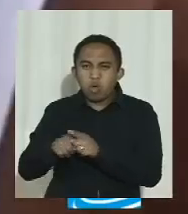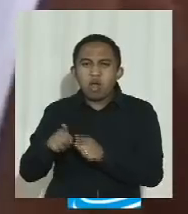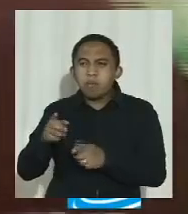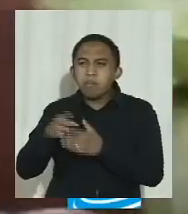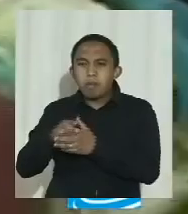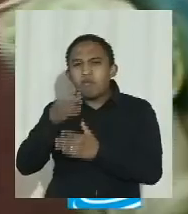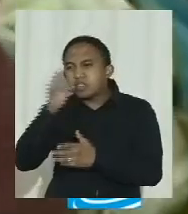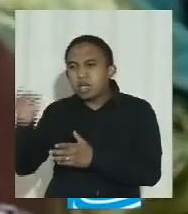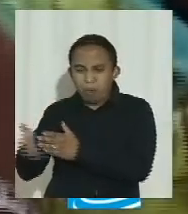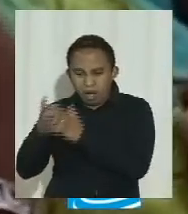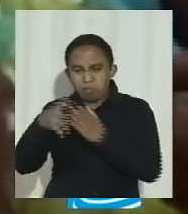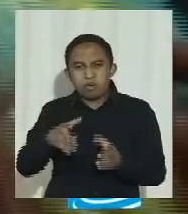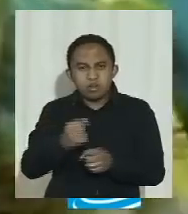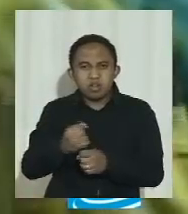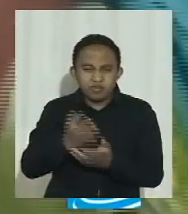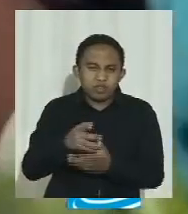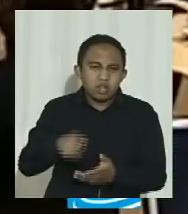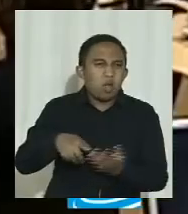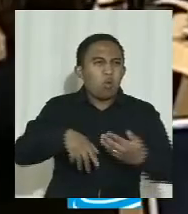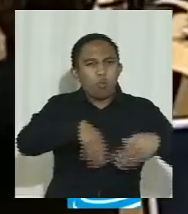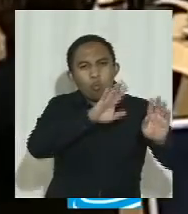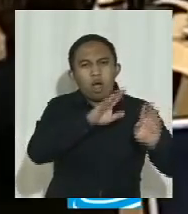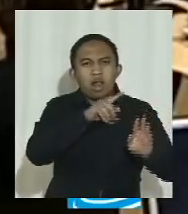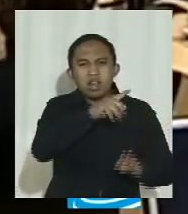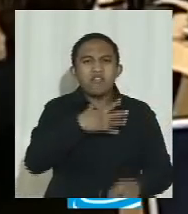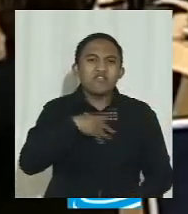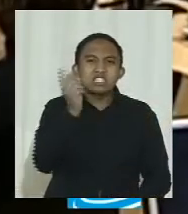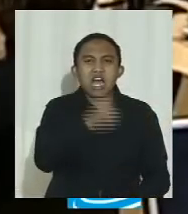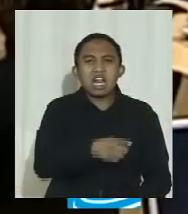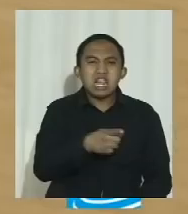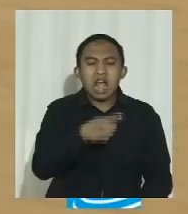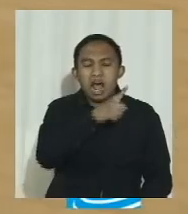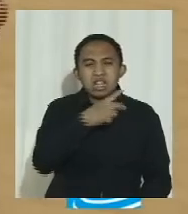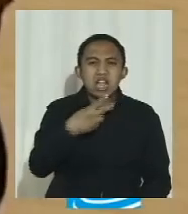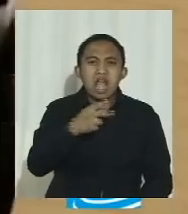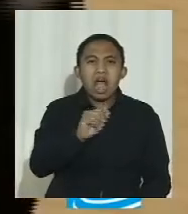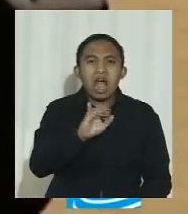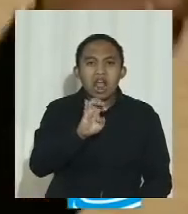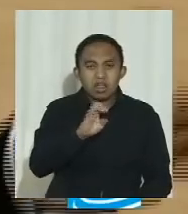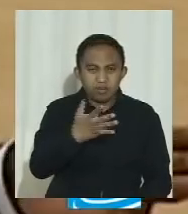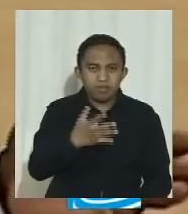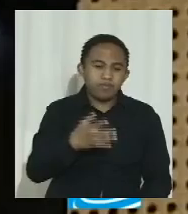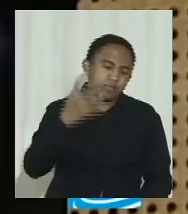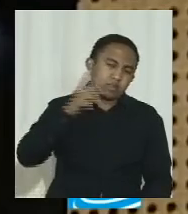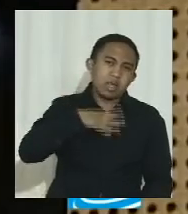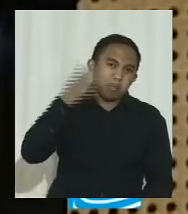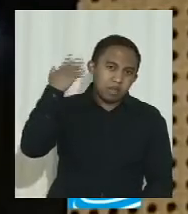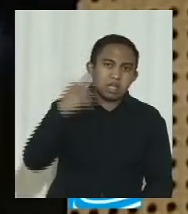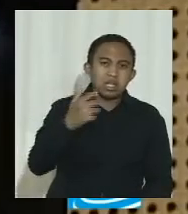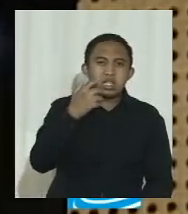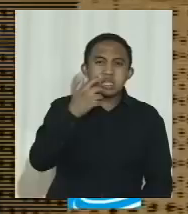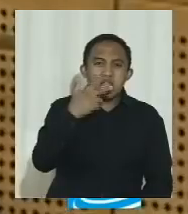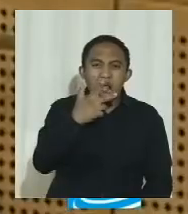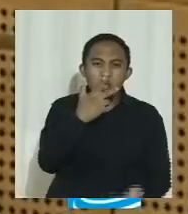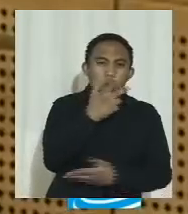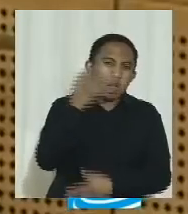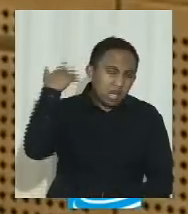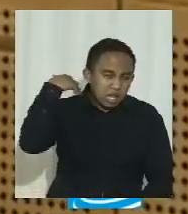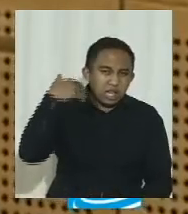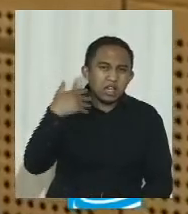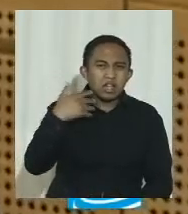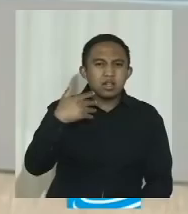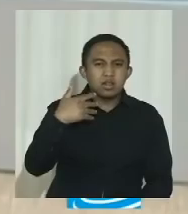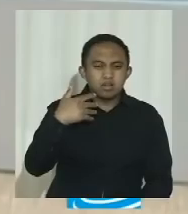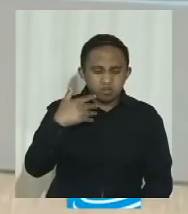avy eo nalefa tany lahay. Taorian'ny fitsarana azy nandritry ny 3 taona sy ny fiainoana ireo olona nijoro vavolombelona